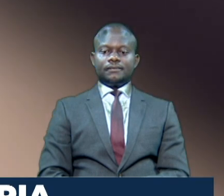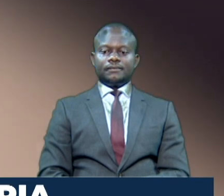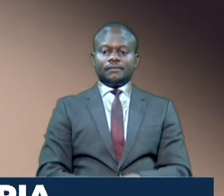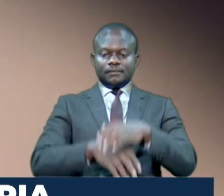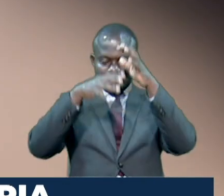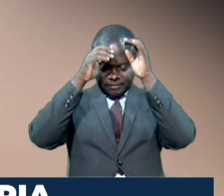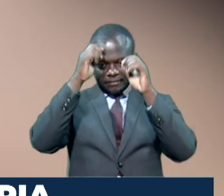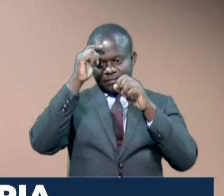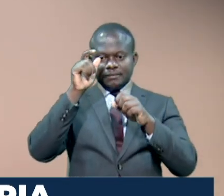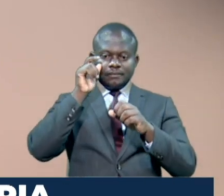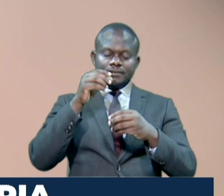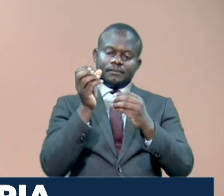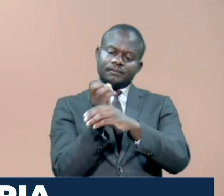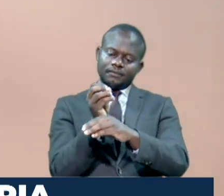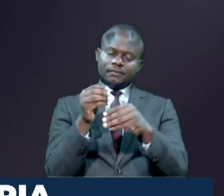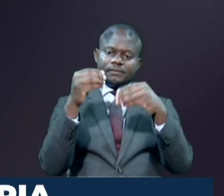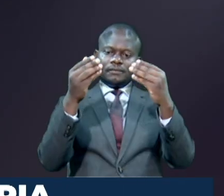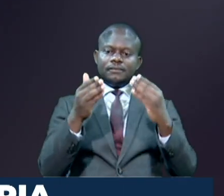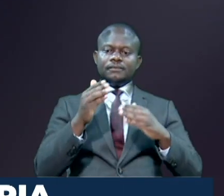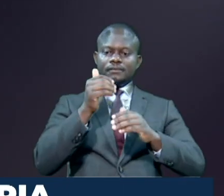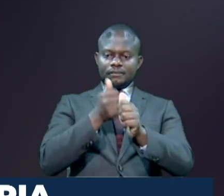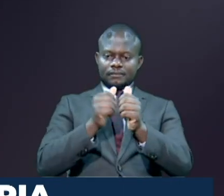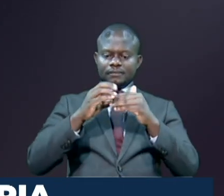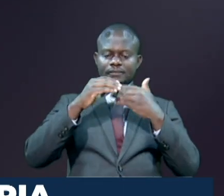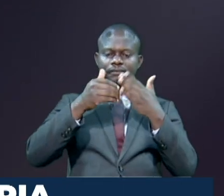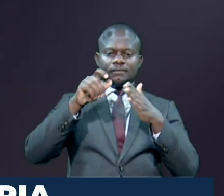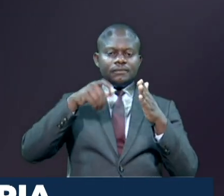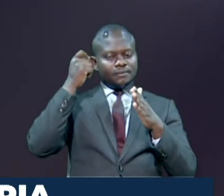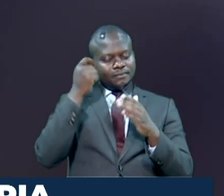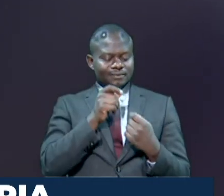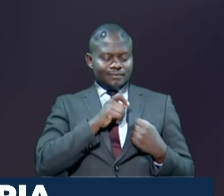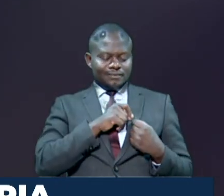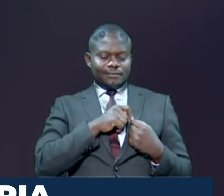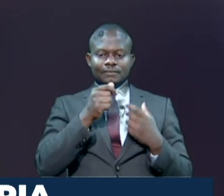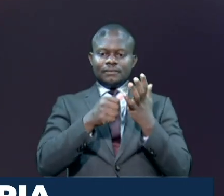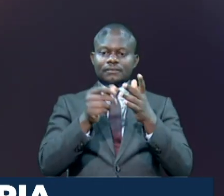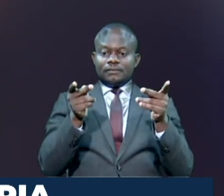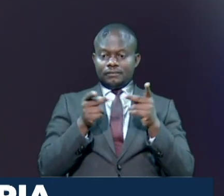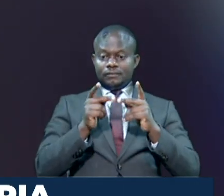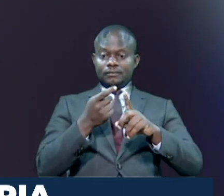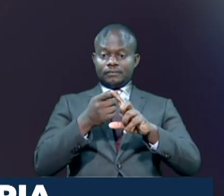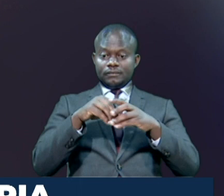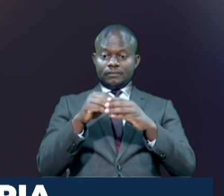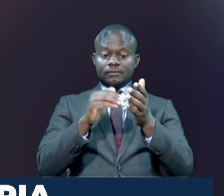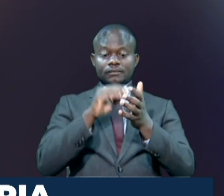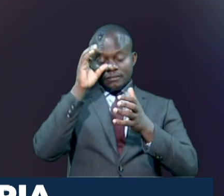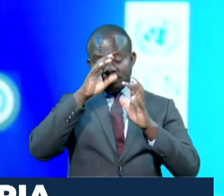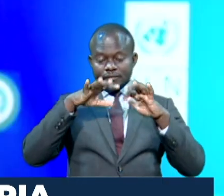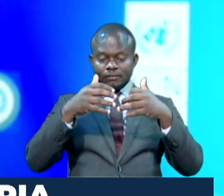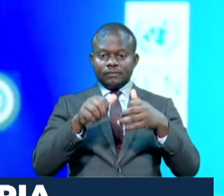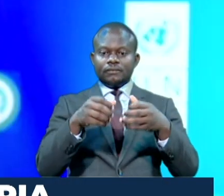Umukuru w'igihugu atanga inama z'uko buri muyobozi agomba kumva ababajwe cyane n'ibibazo byaho aturuka akanabishakira